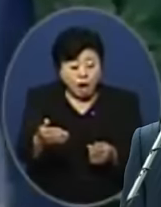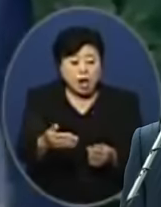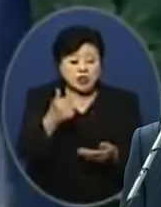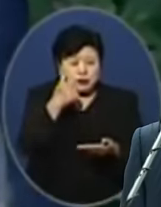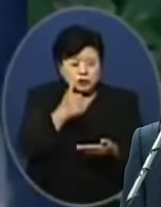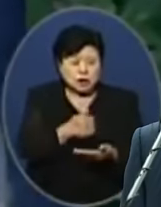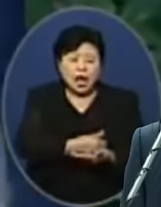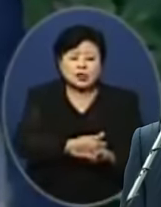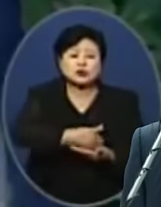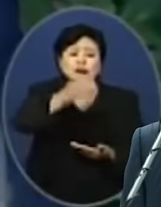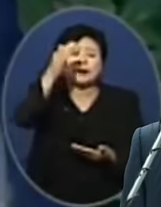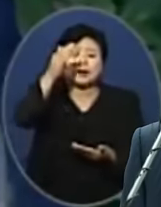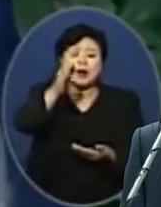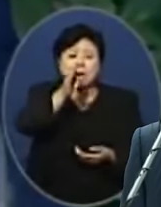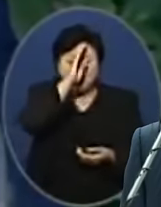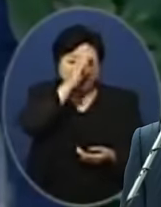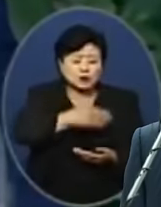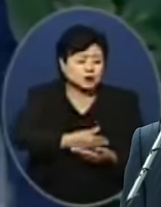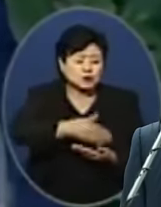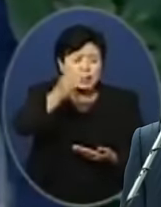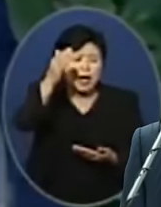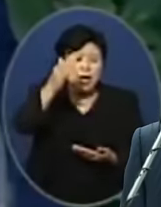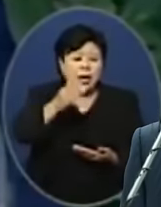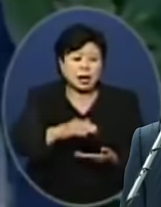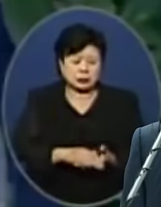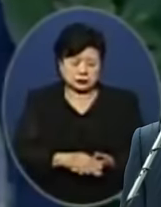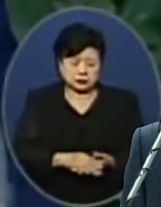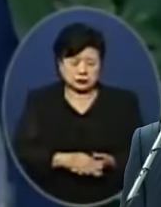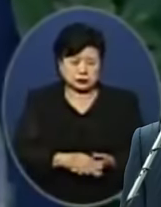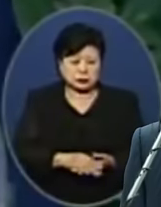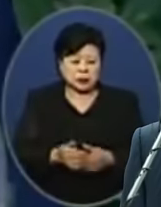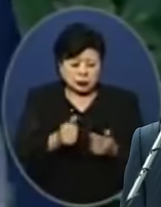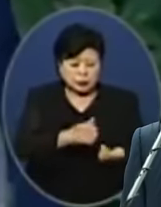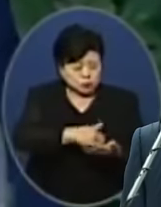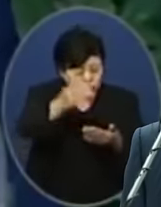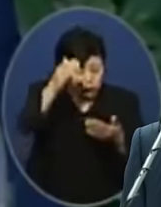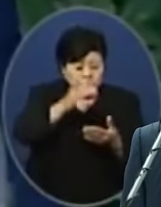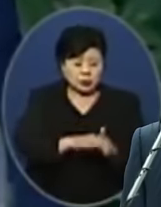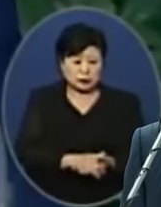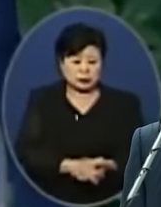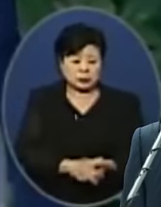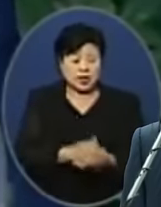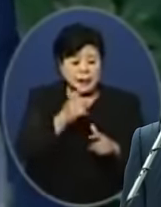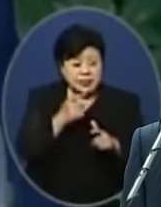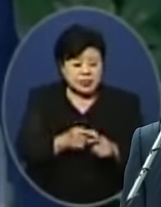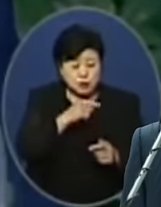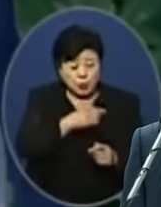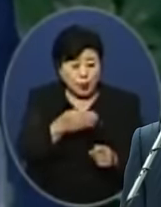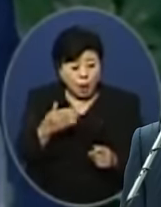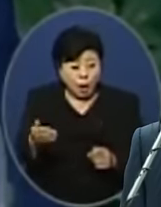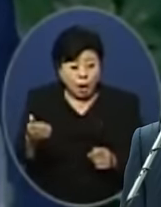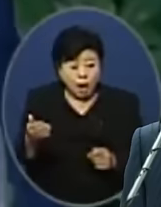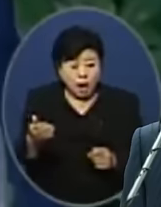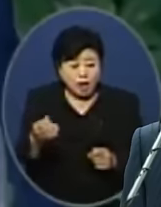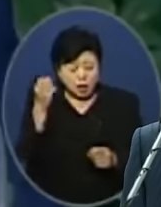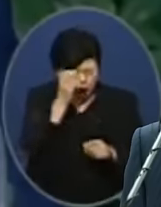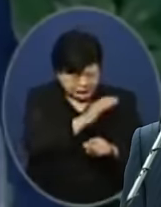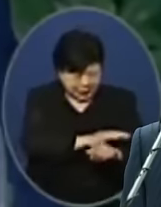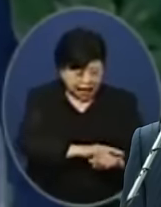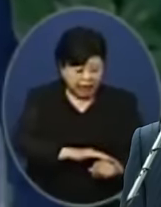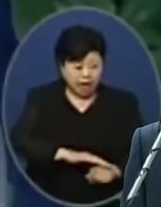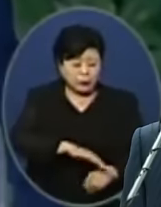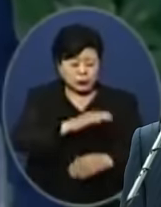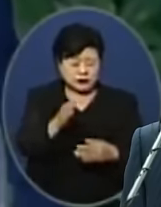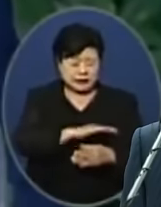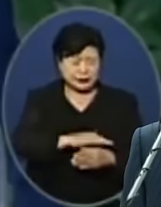죄도 쫓아버리지요. 병도 쫓아버리지요. 저주도 쫓아버리고 사망도 쫓아버리는 것입니다. 예수의 보혈에는 영혼이 잘되고